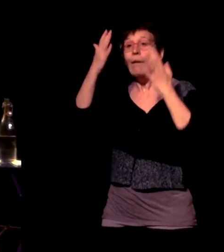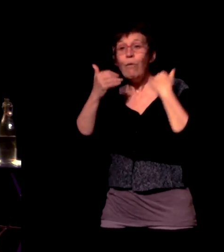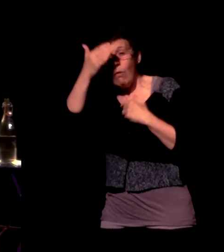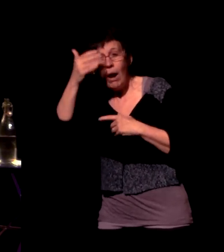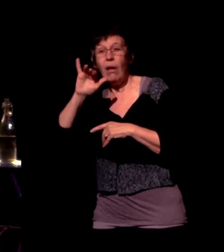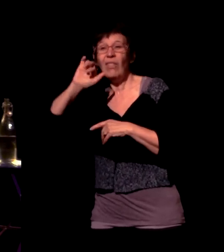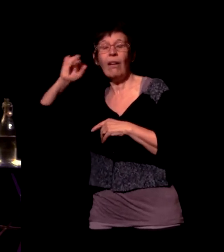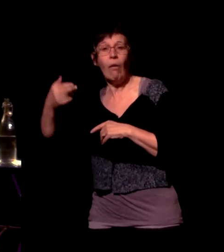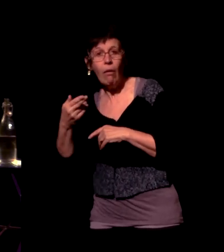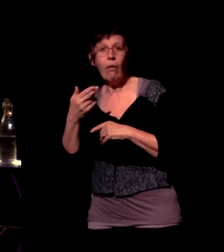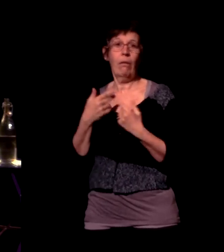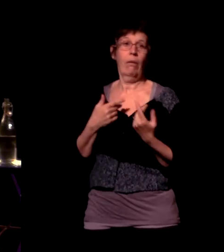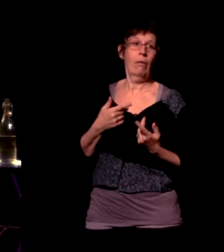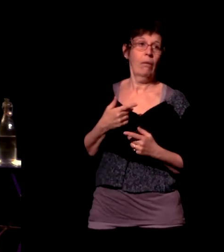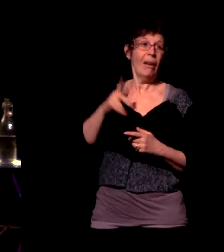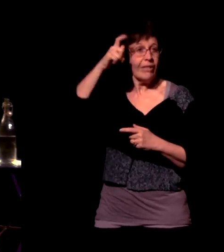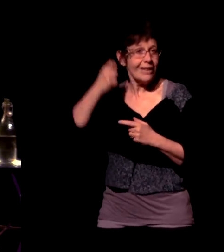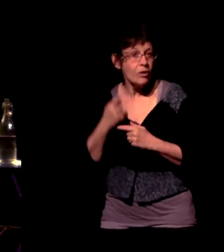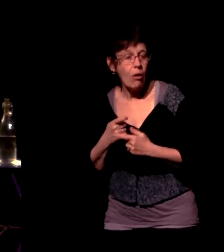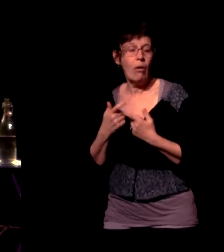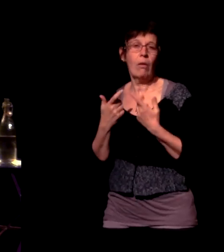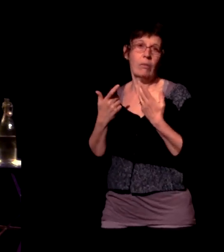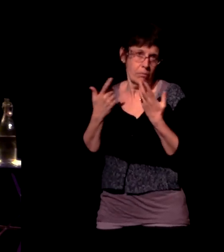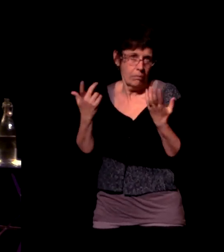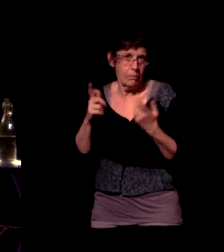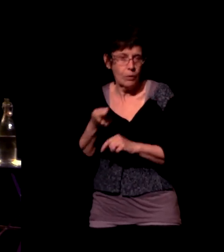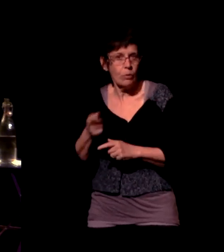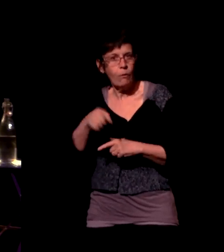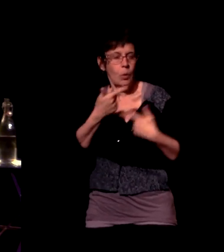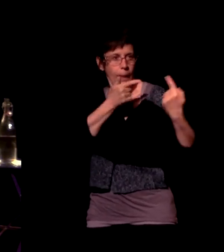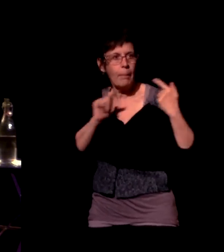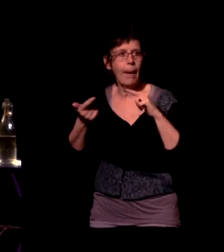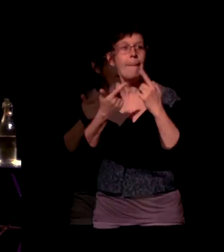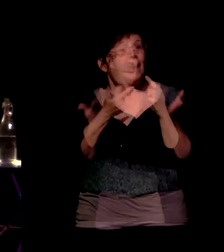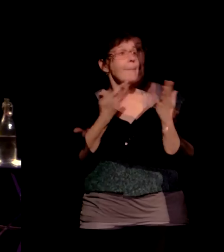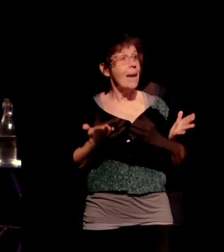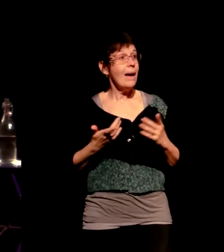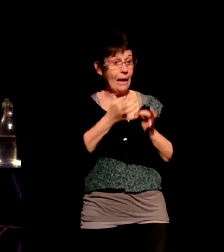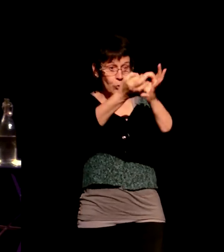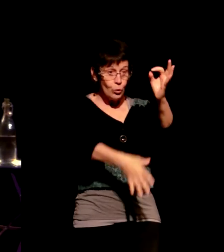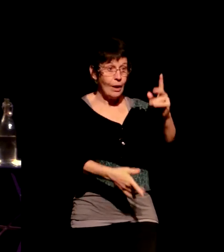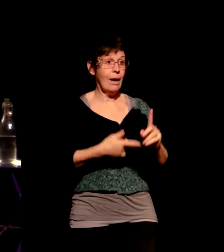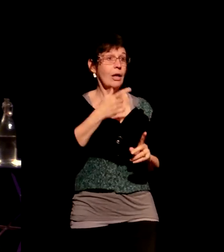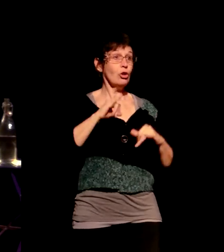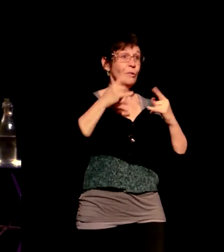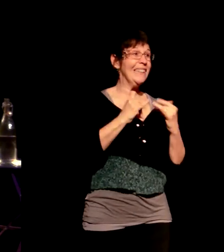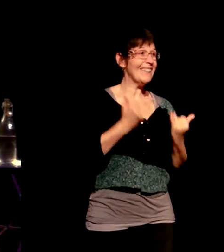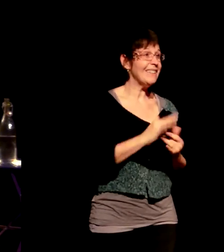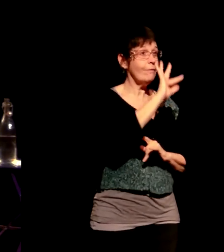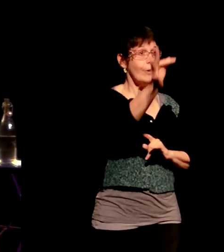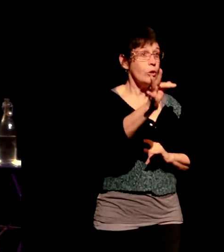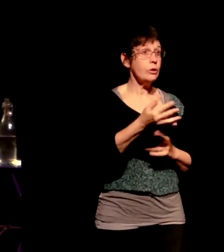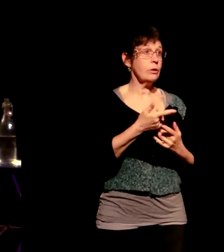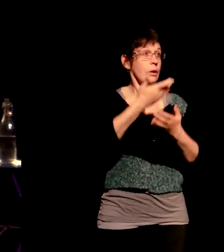le voile... Ce que je sais, c'est que ces jeunes filles-là, qui choisissent de le mettre, je ne sais pas si elles ont à subir le fait qu'en Iran, en Afghanistan ou en Algérie, il se